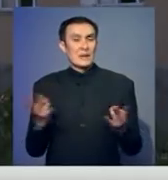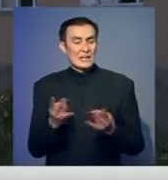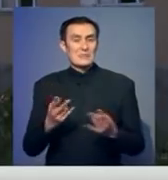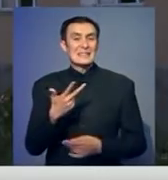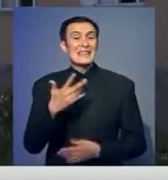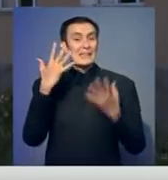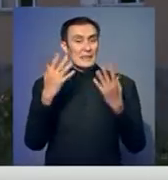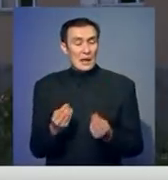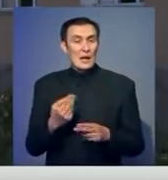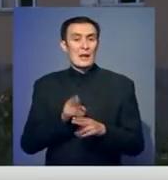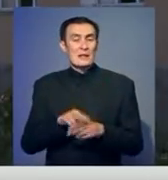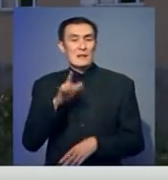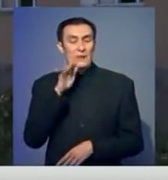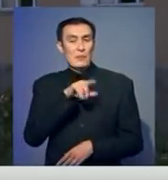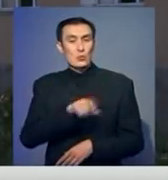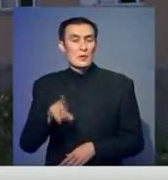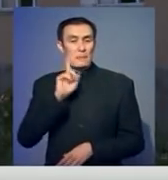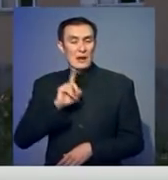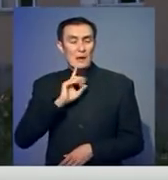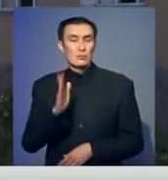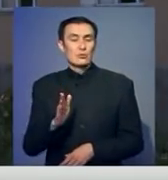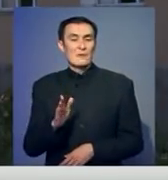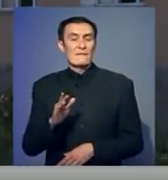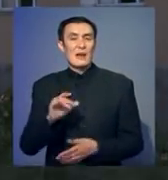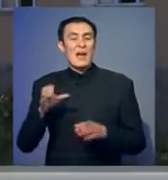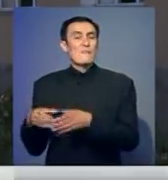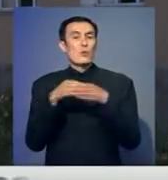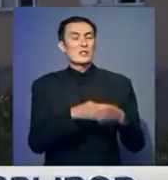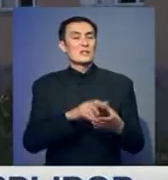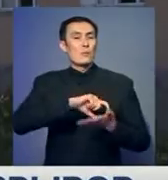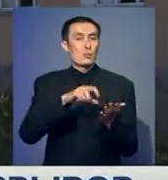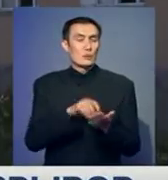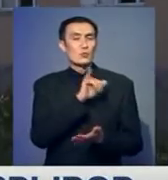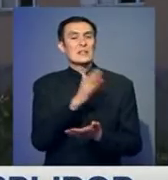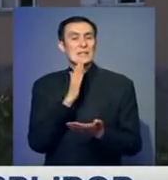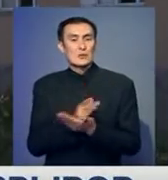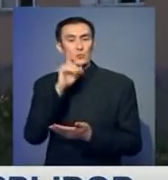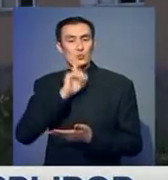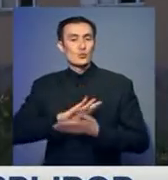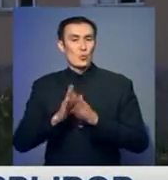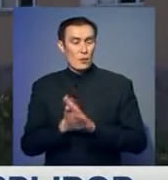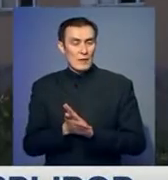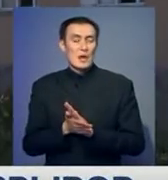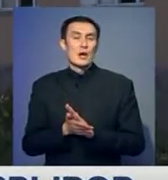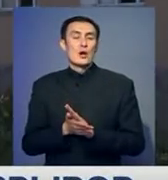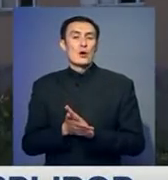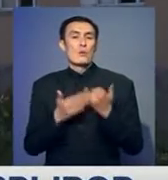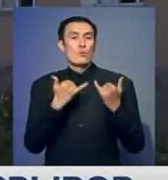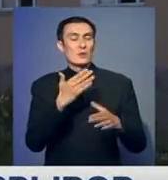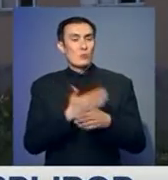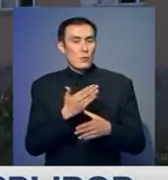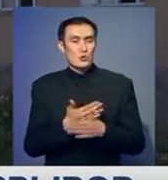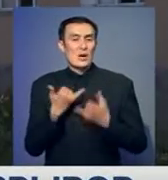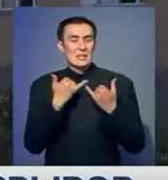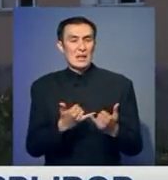три дня. Все это время жители проведут в эвакуационных пунктах. Там для них созданы все условия. Гуманитарную помощь им